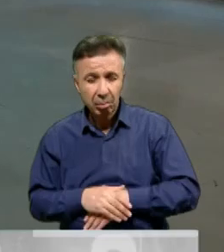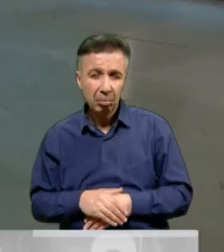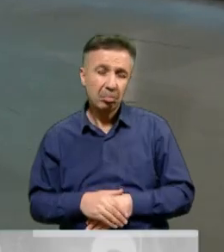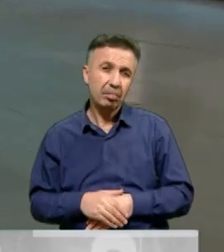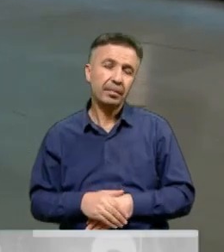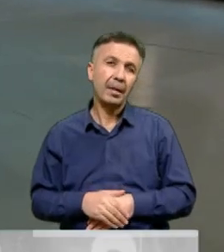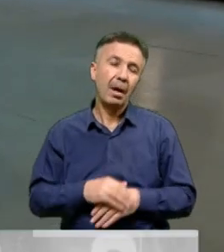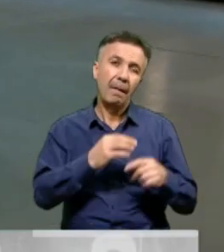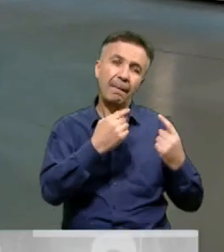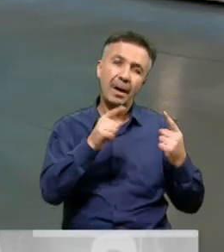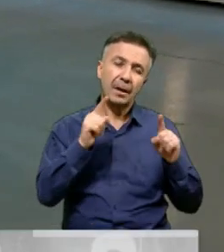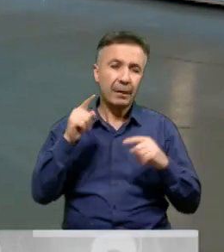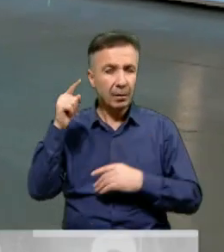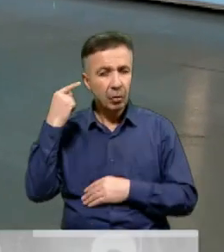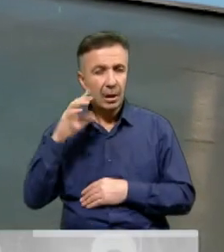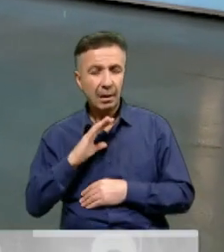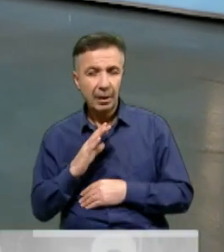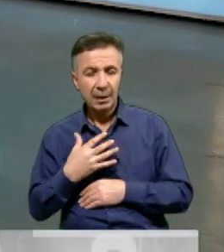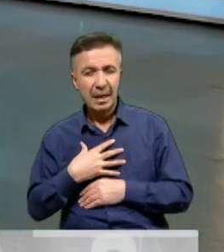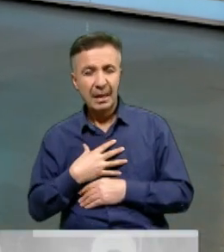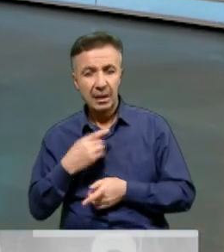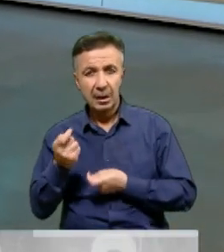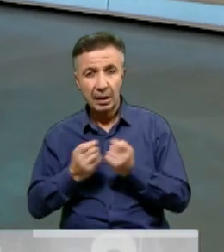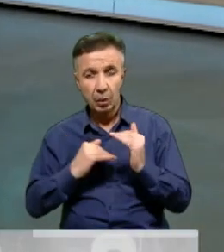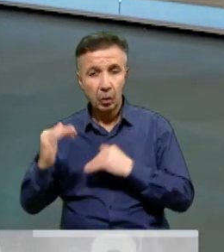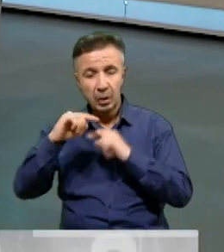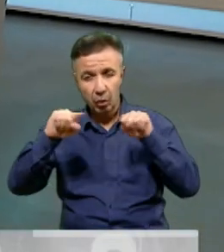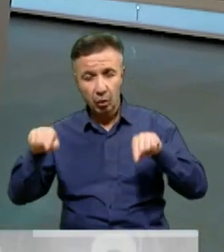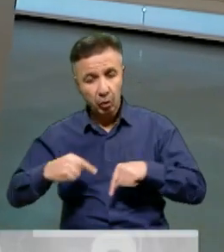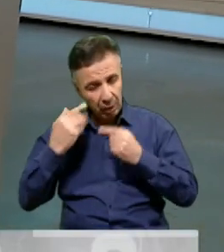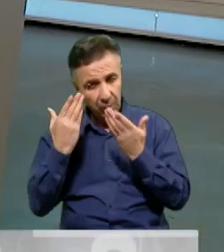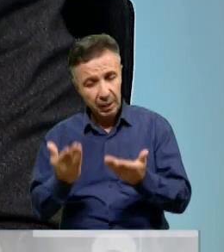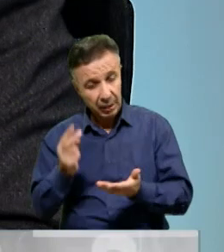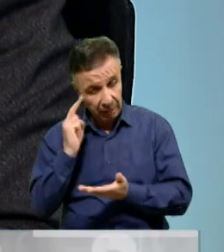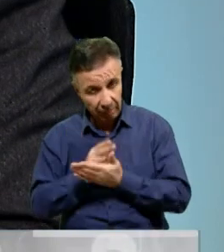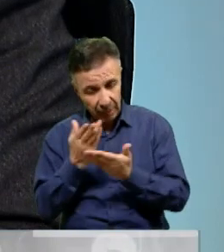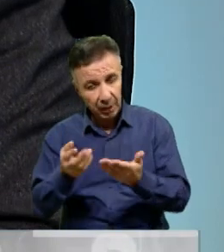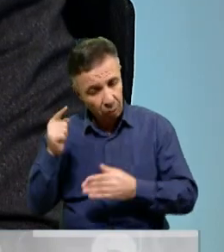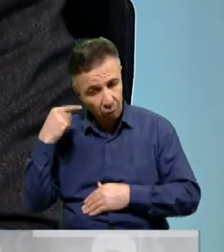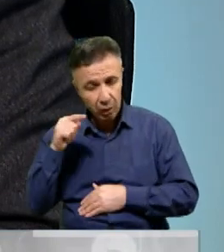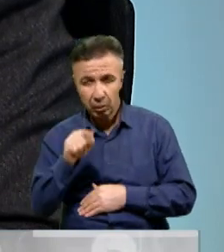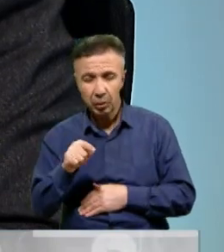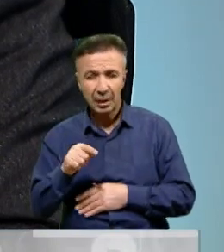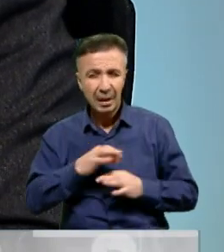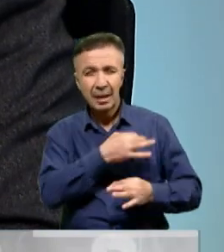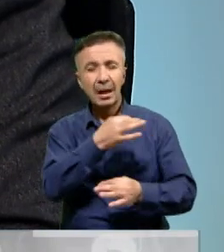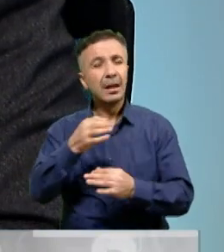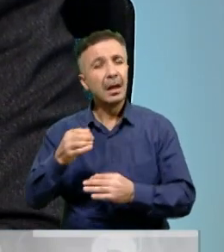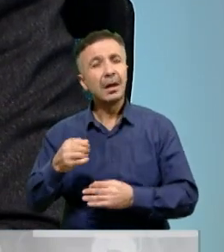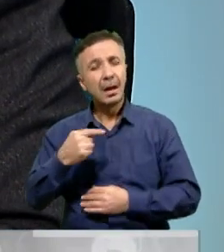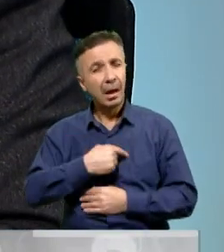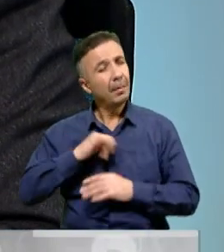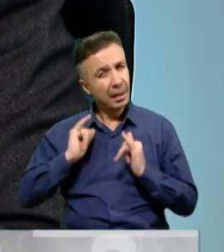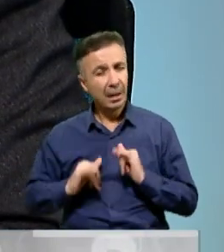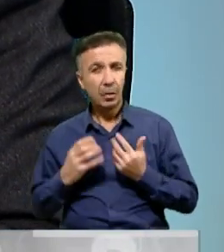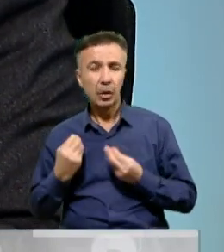vardır. Ama doğru görüş, Din İşleri Yüksek Kurulumuzun da kabul ettiği görüş budur. Onun için ki insanlar müsterih olsunlar.